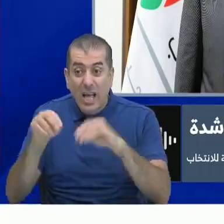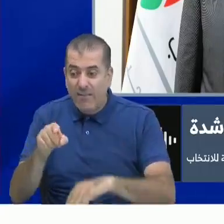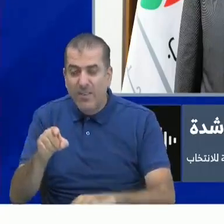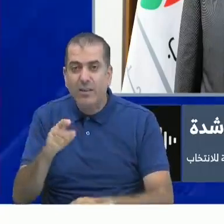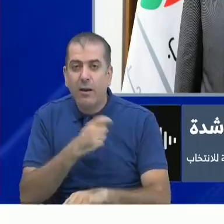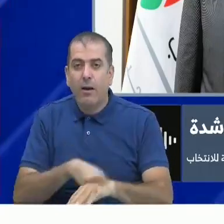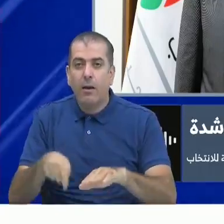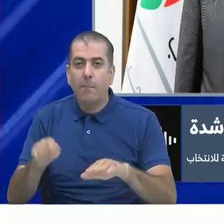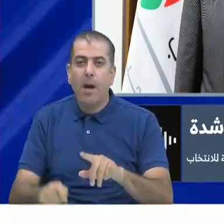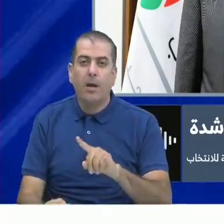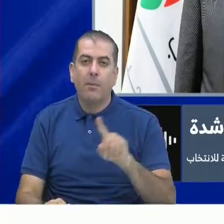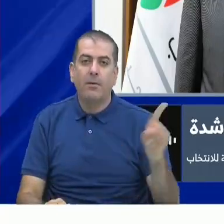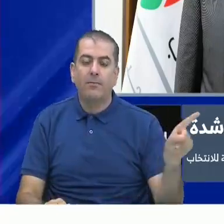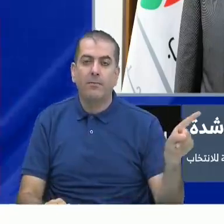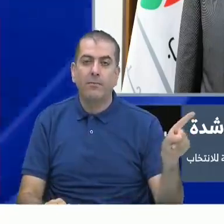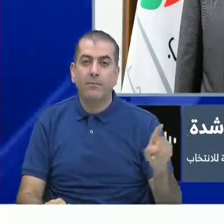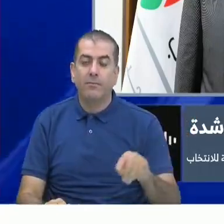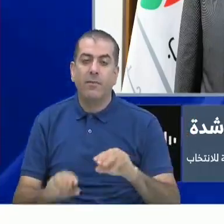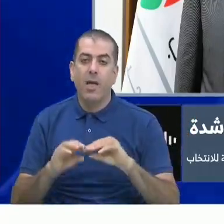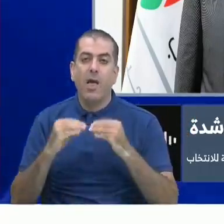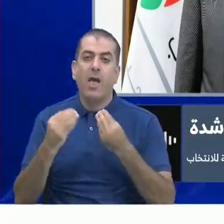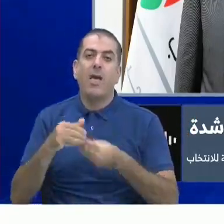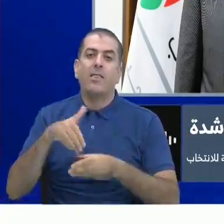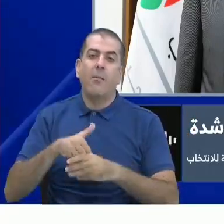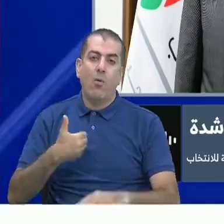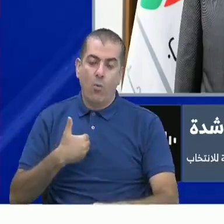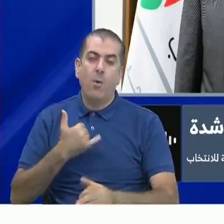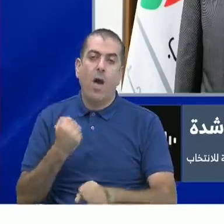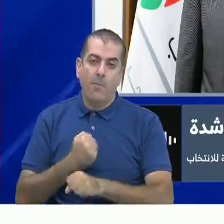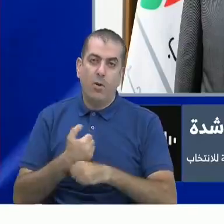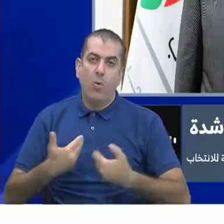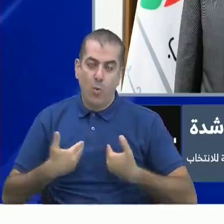ما مسؤولية الهيئة فيما يتعلق